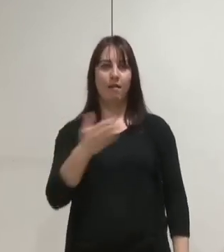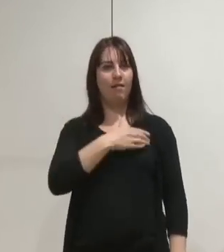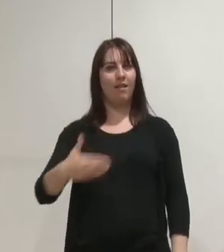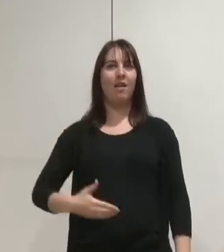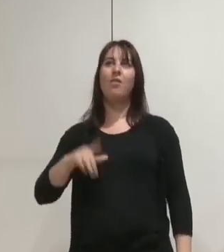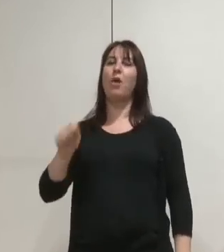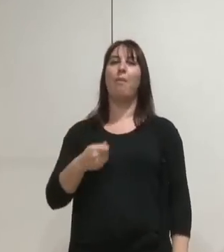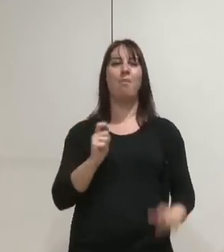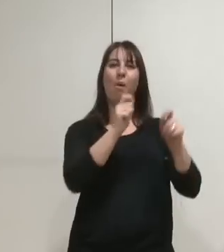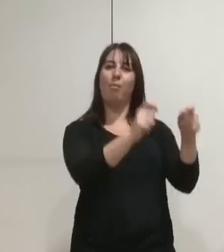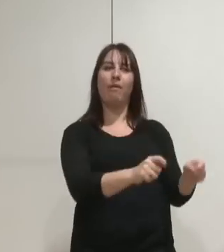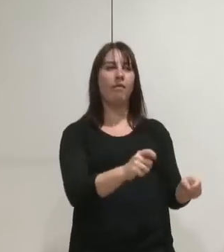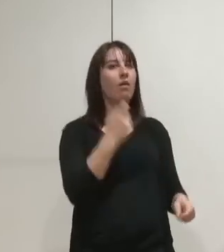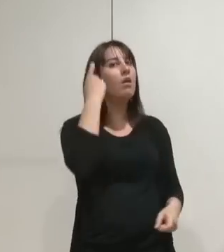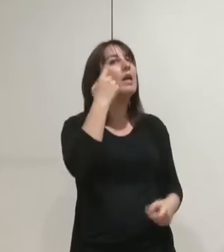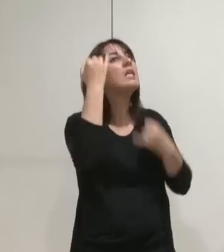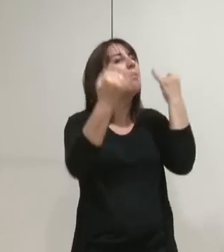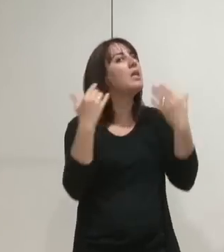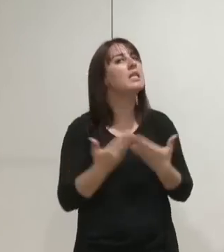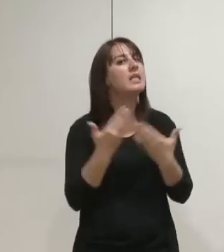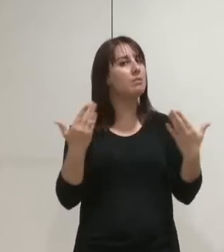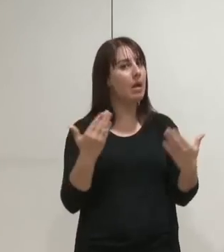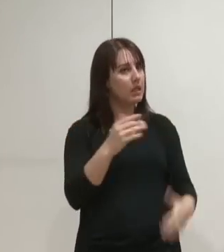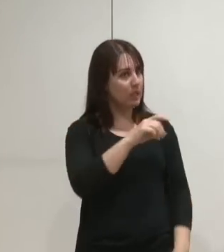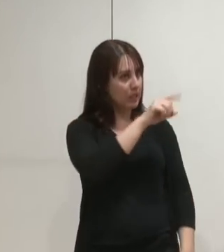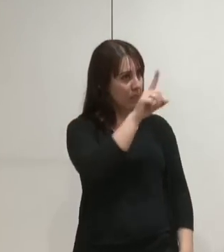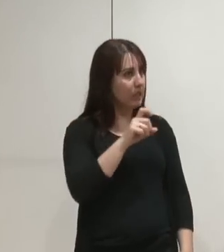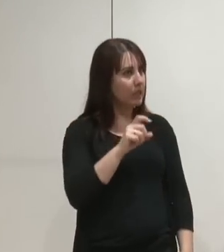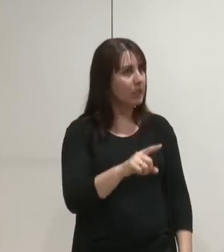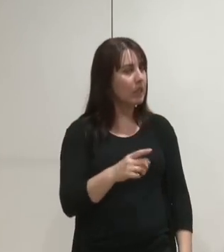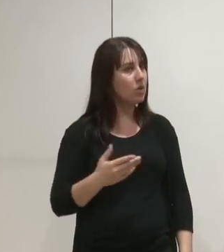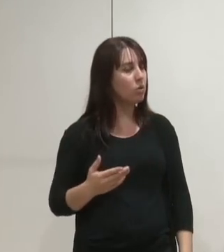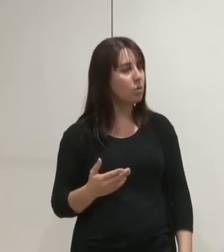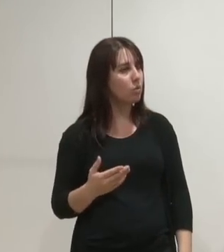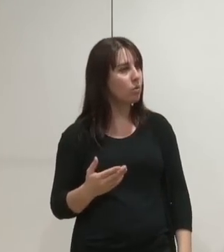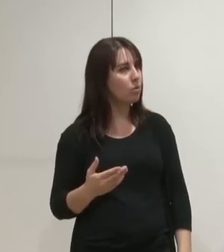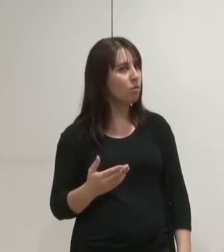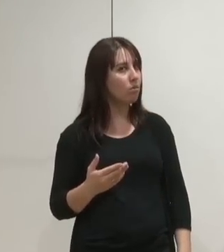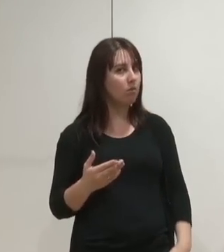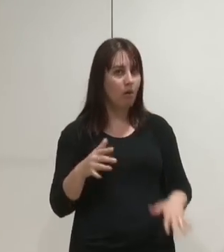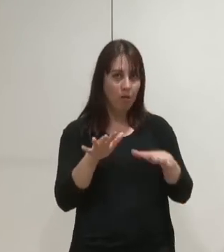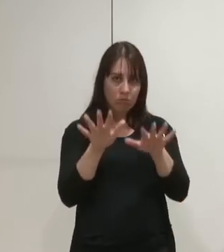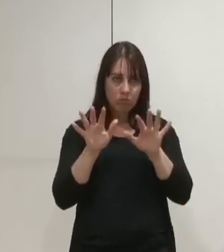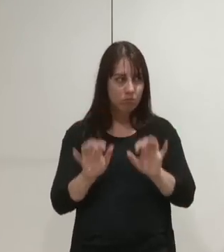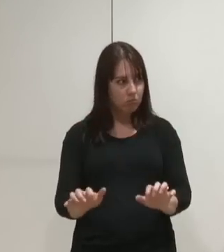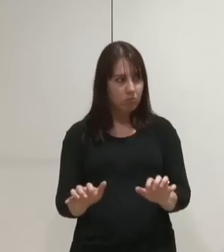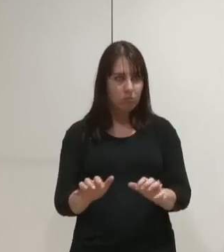conseil municipale avait délibéré c'est une question qui euh demeure